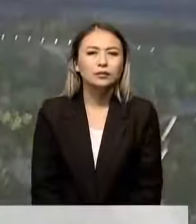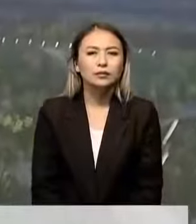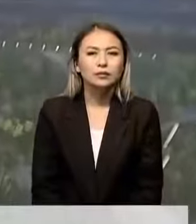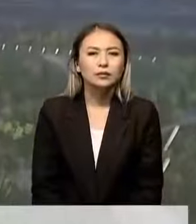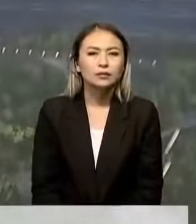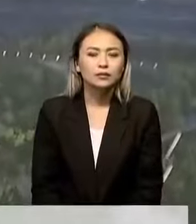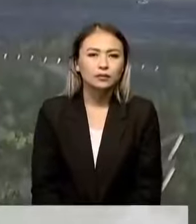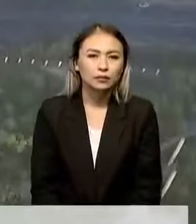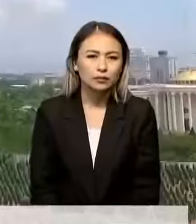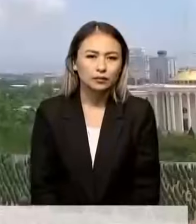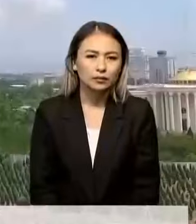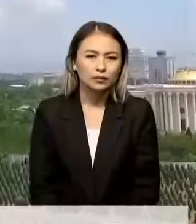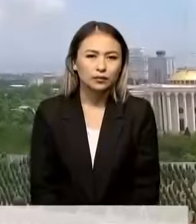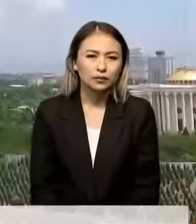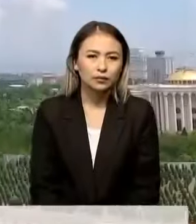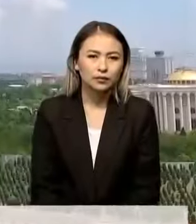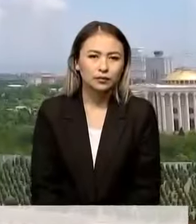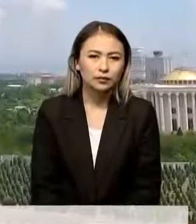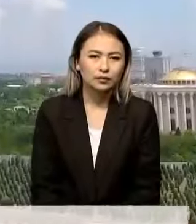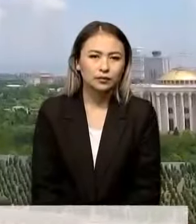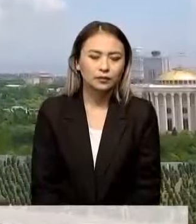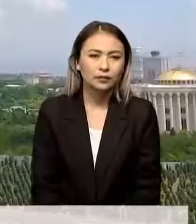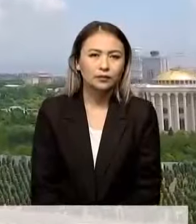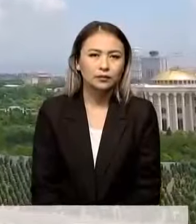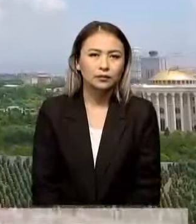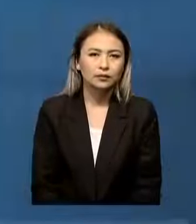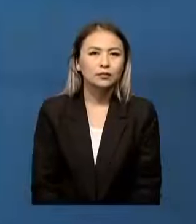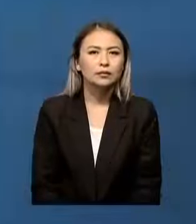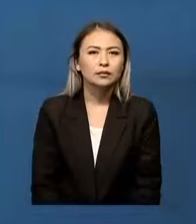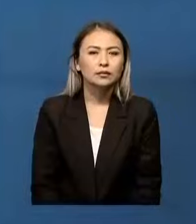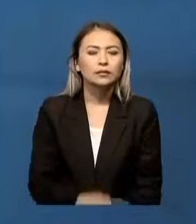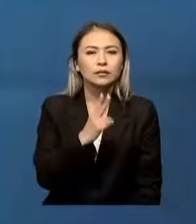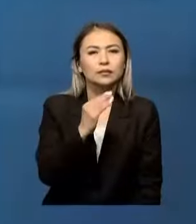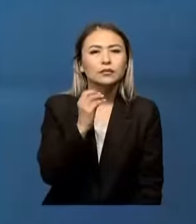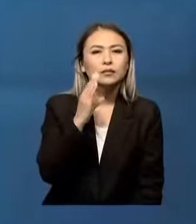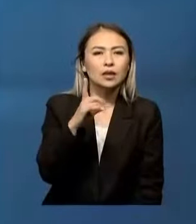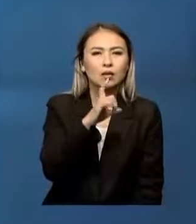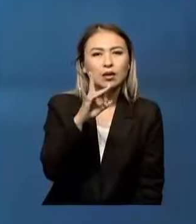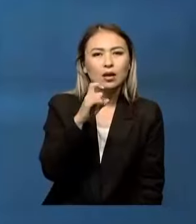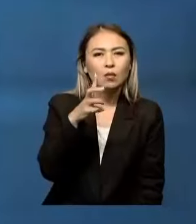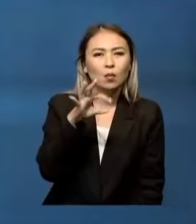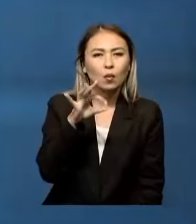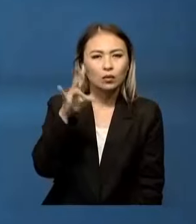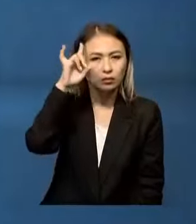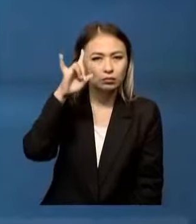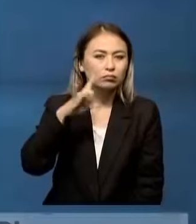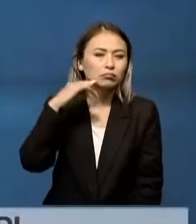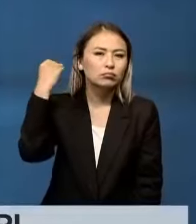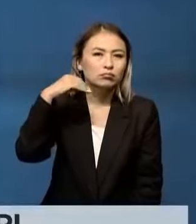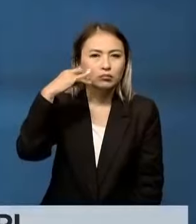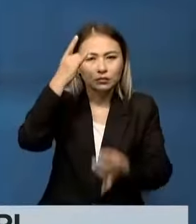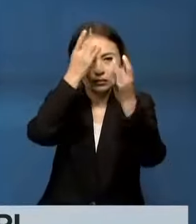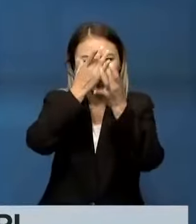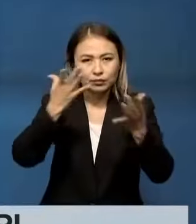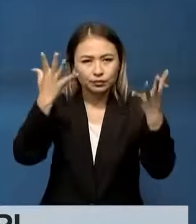көмегімен 24KZ. Тәжікстан, Душанбе. Қасым Жомарт Тоқаев пен Эмомали Рахмон Қазақстанның